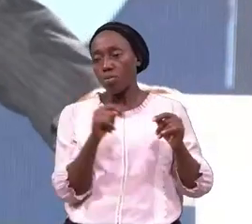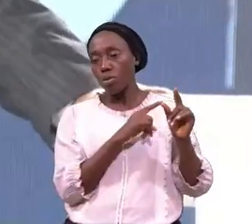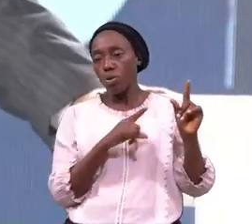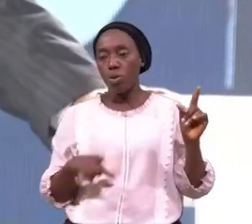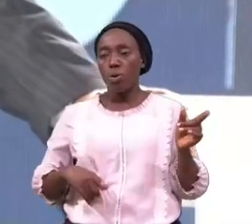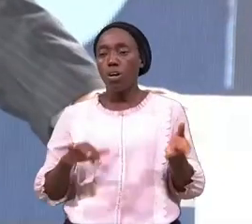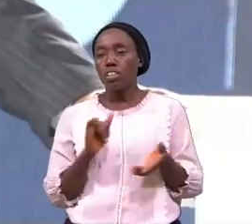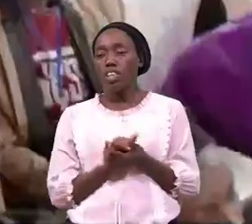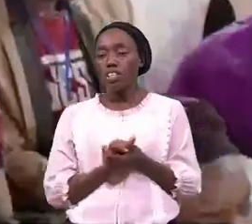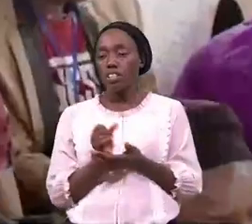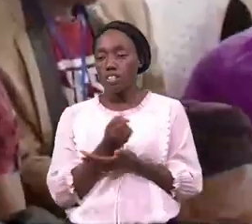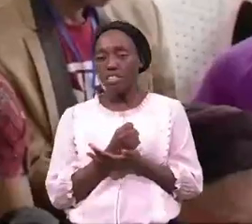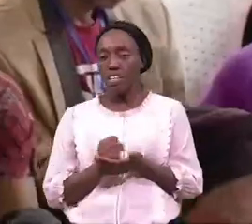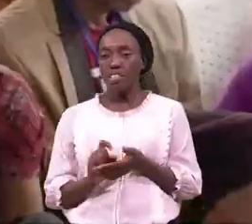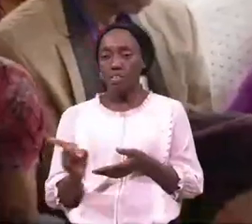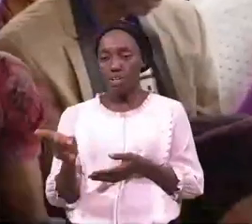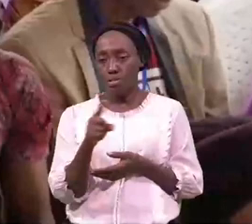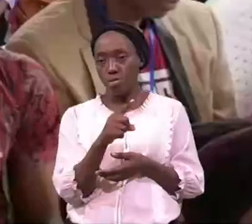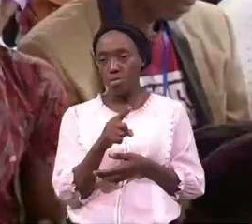Car je suis l'Éternel qui vous sanctifie.